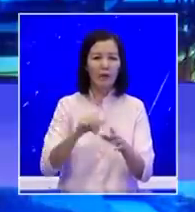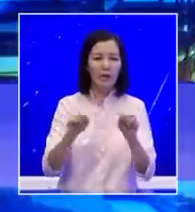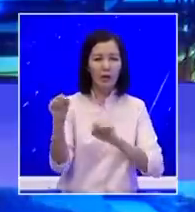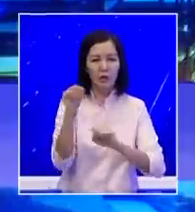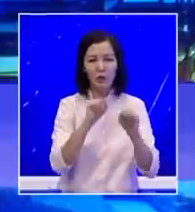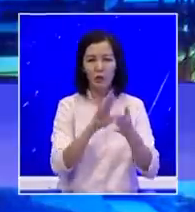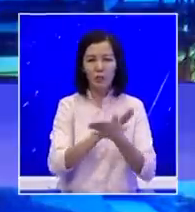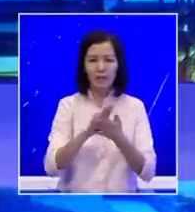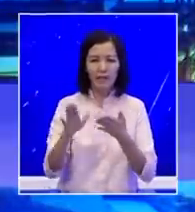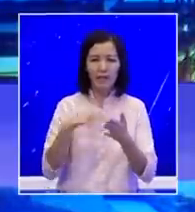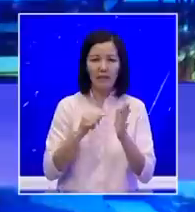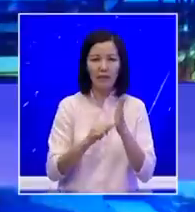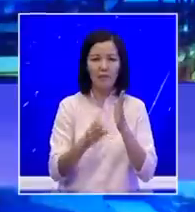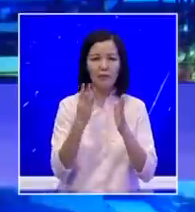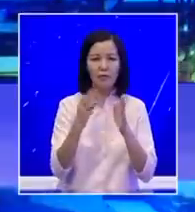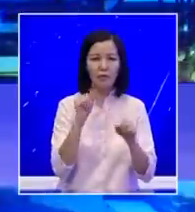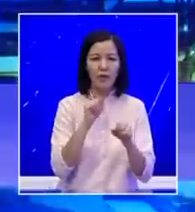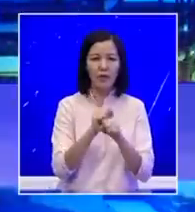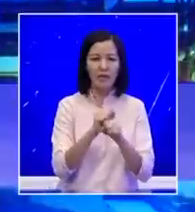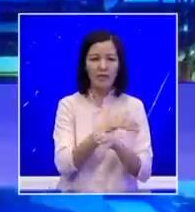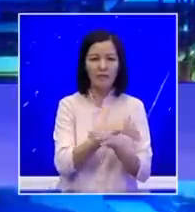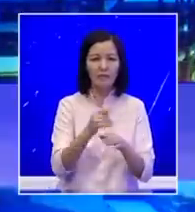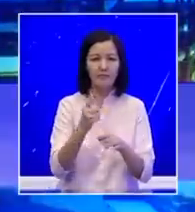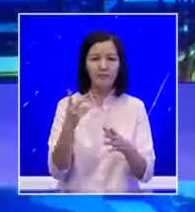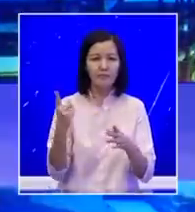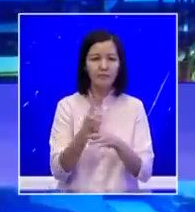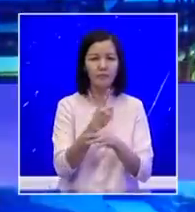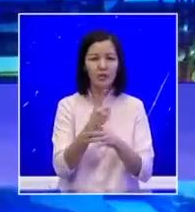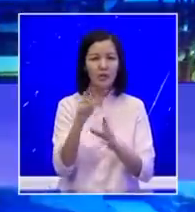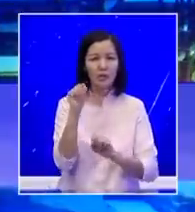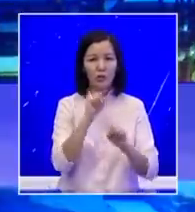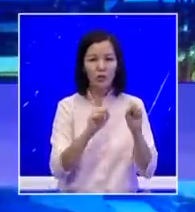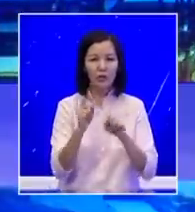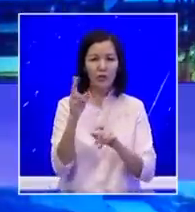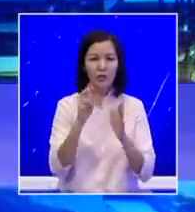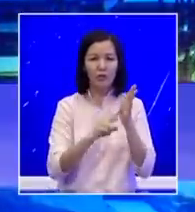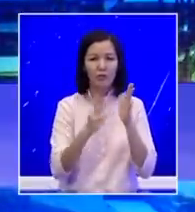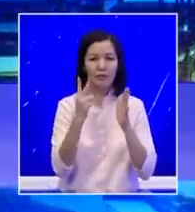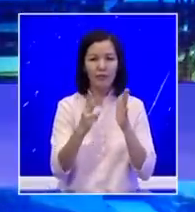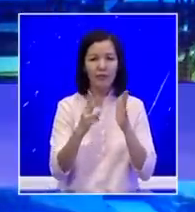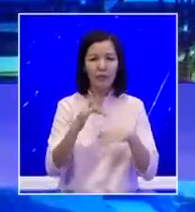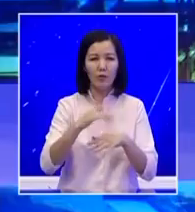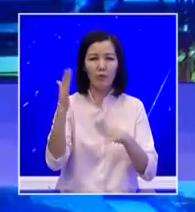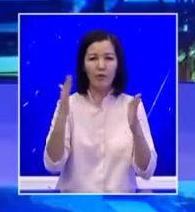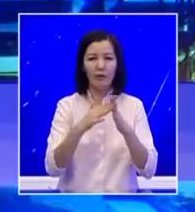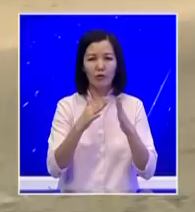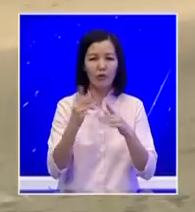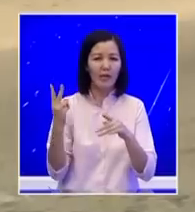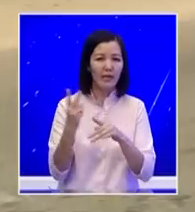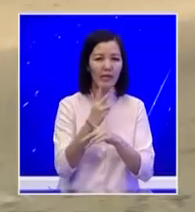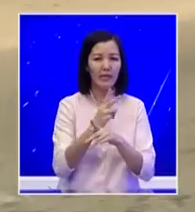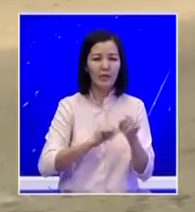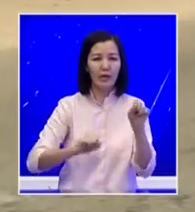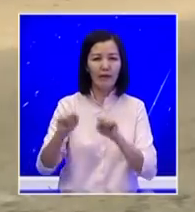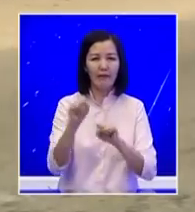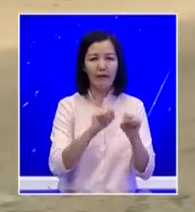жиі зарарсыздандырылады. 63 аялдама кешені күніне бір рет жуылады. 272 көп қабатты үйлер осымен екінші